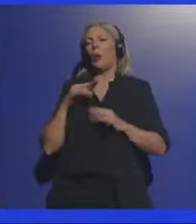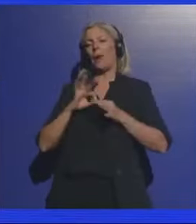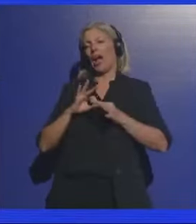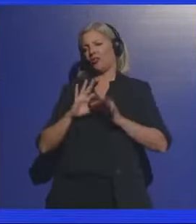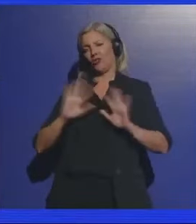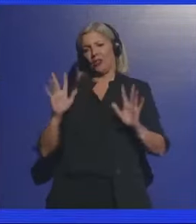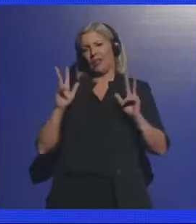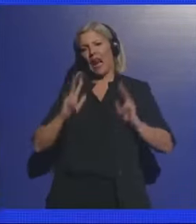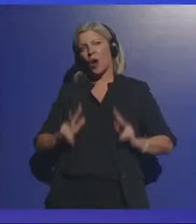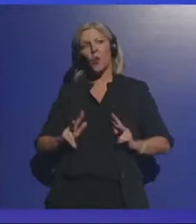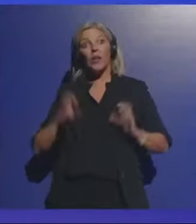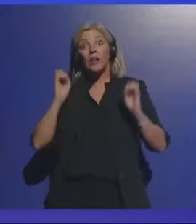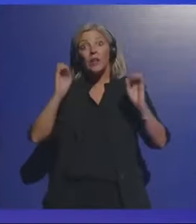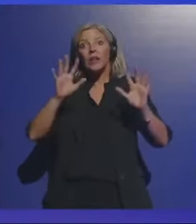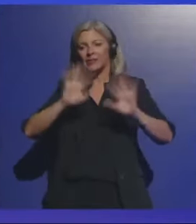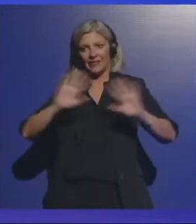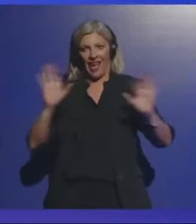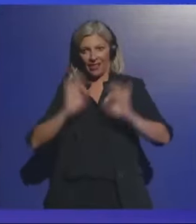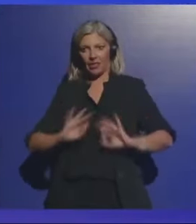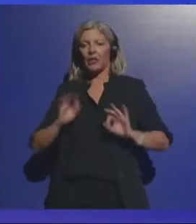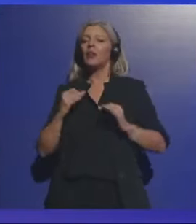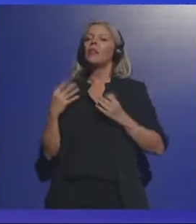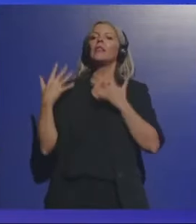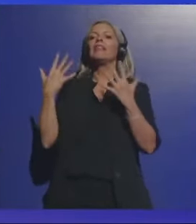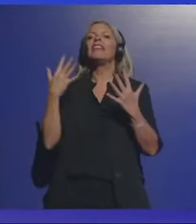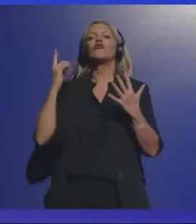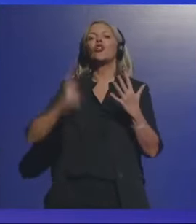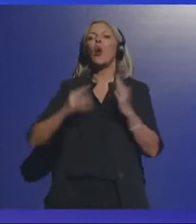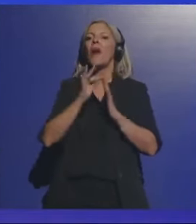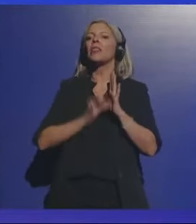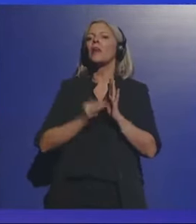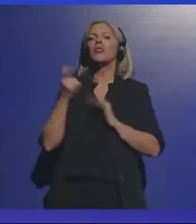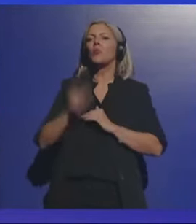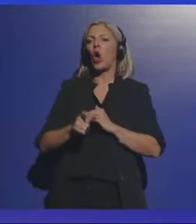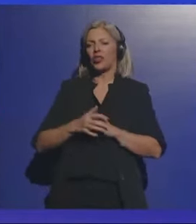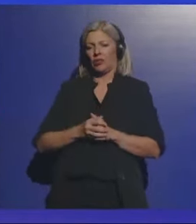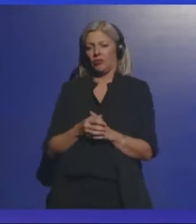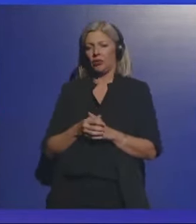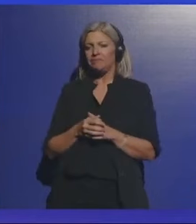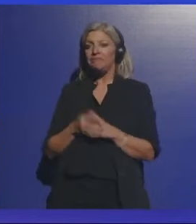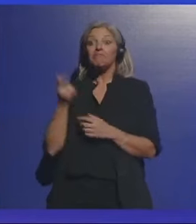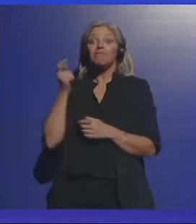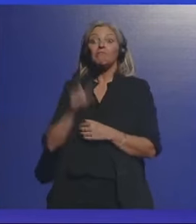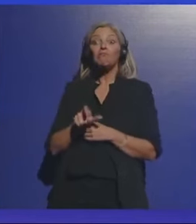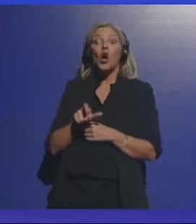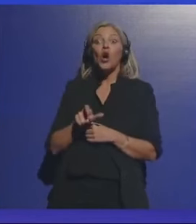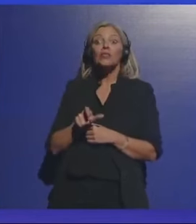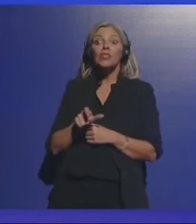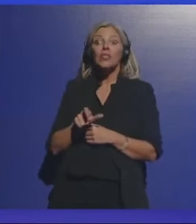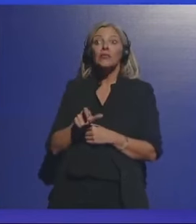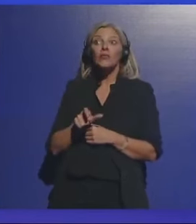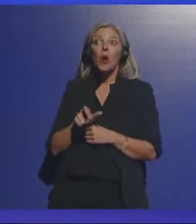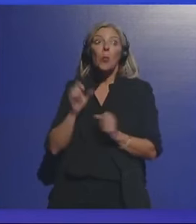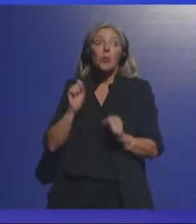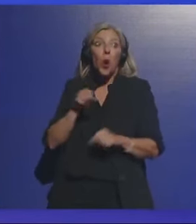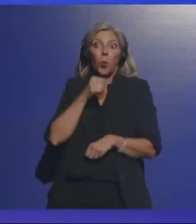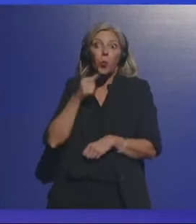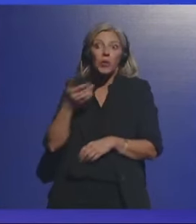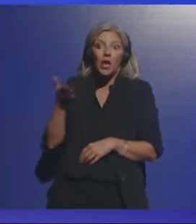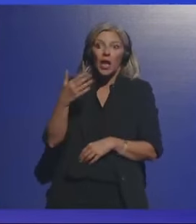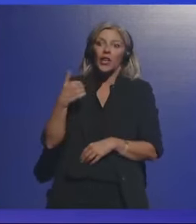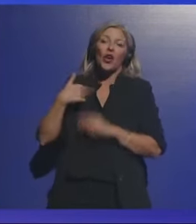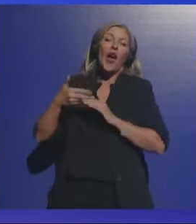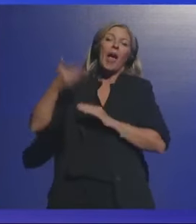vi porto 10 comandamenti questo perché ce li porti ve li porto perché magari possono tornarvi utili io vengo